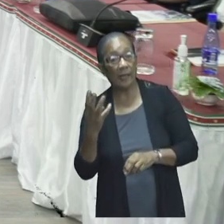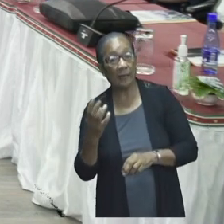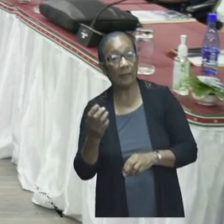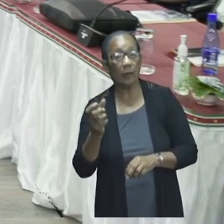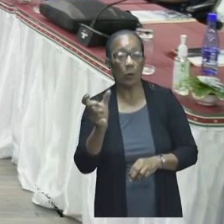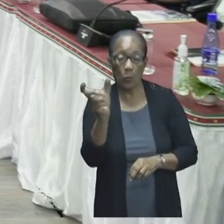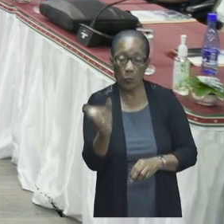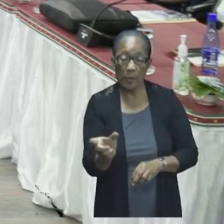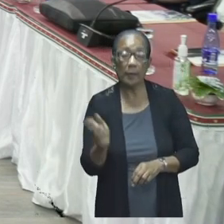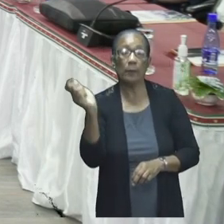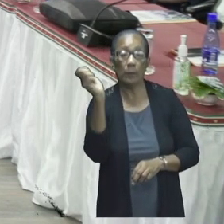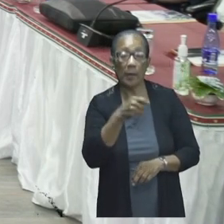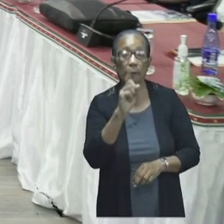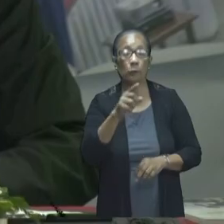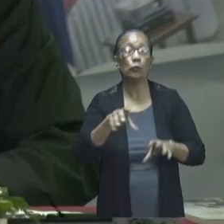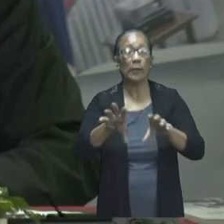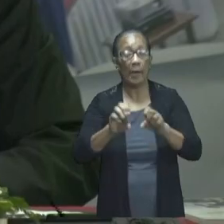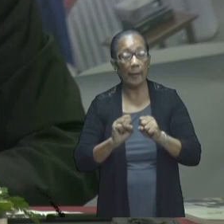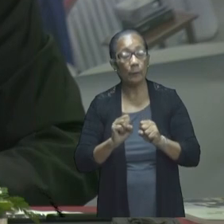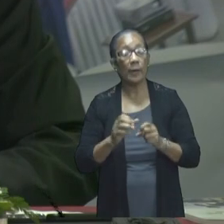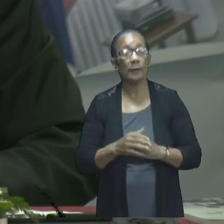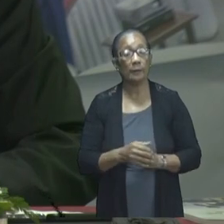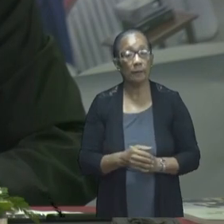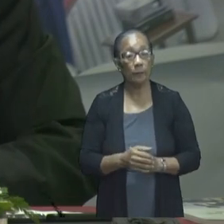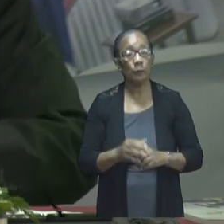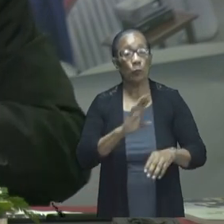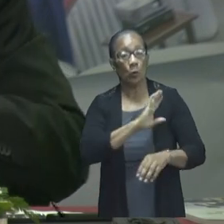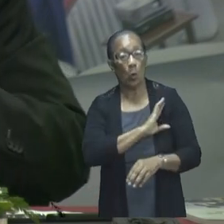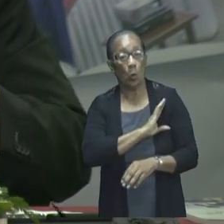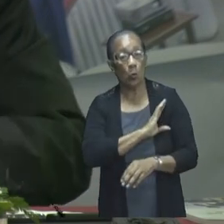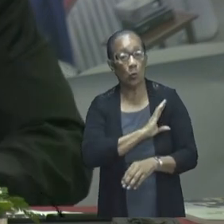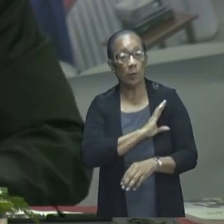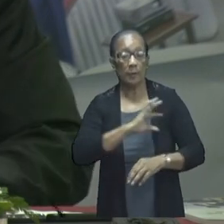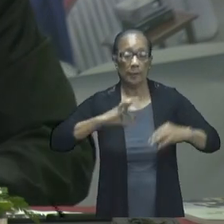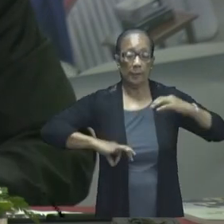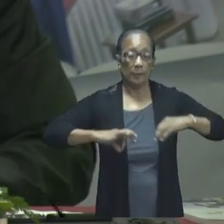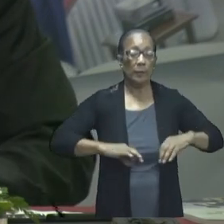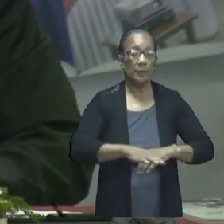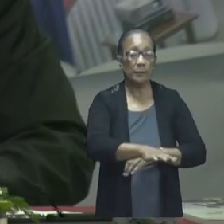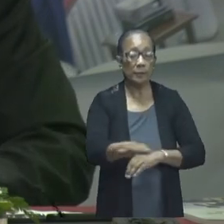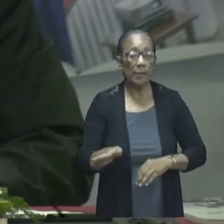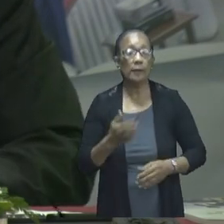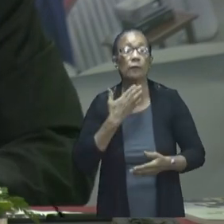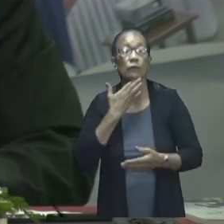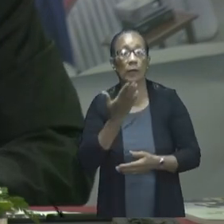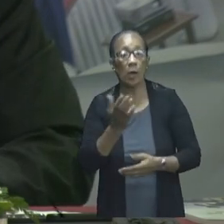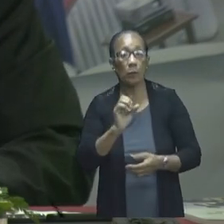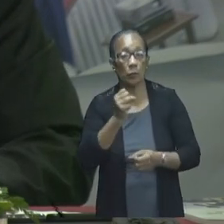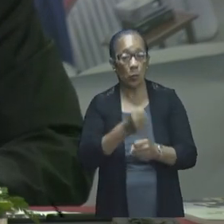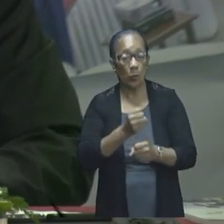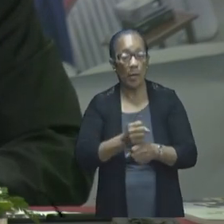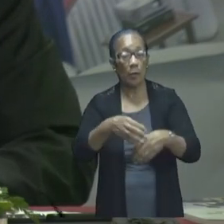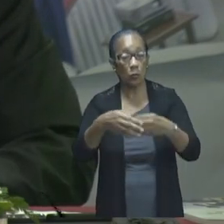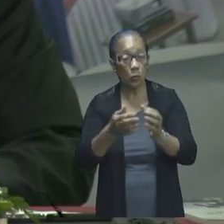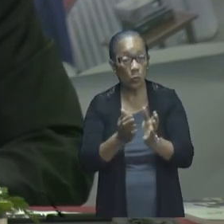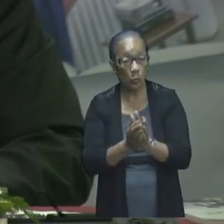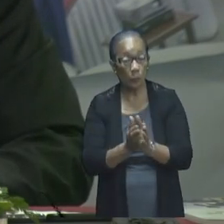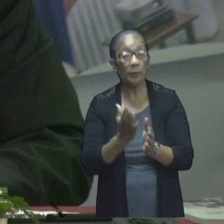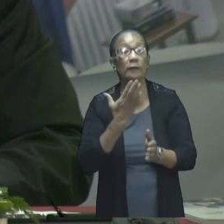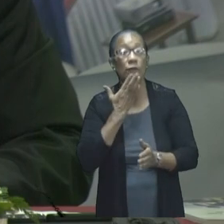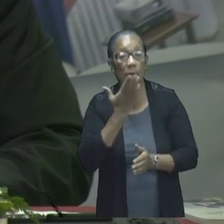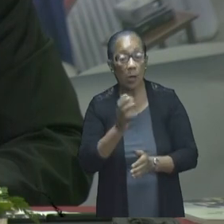aanpakken en daarvoor hebben we ook de ministeries gevraag om de werkgroepen daar te gaan versterken